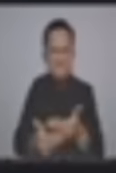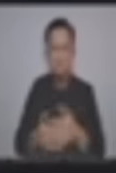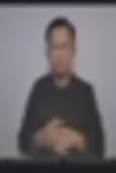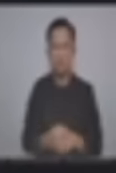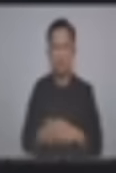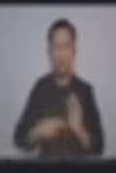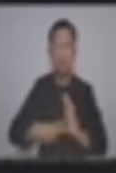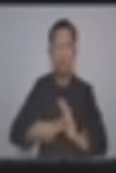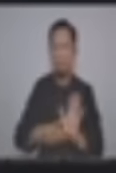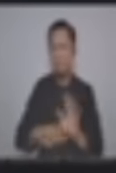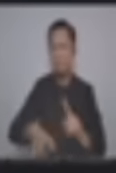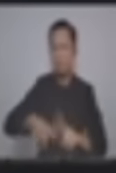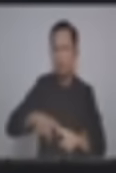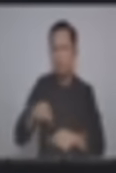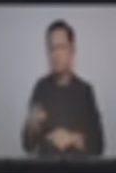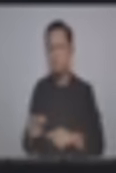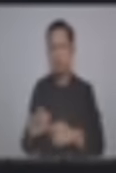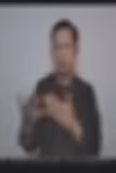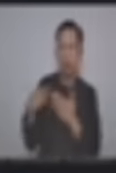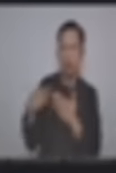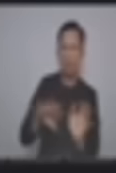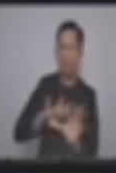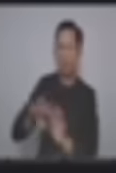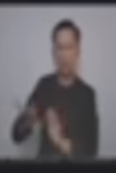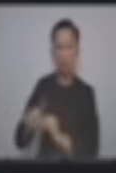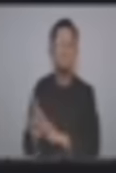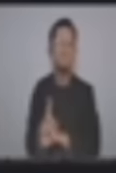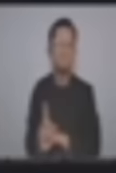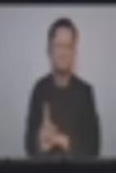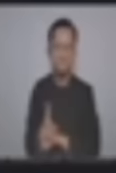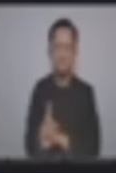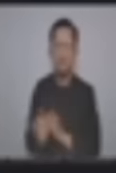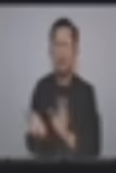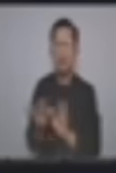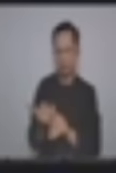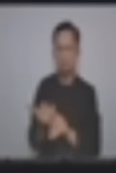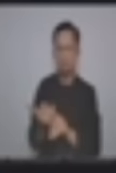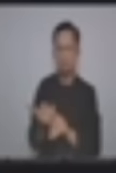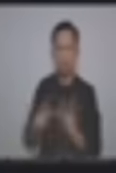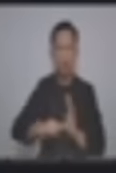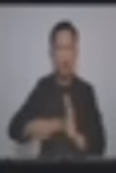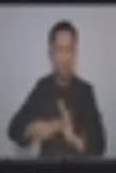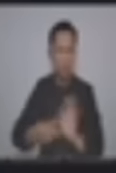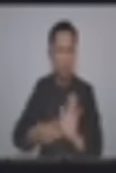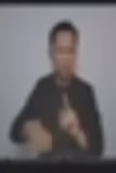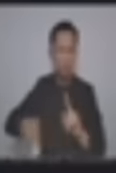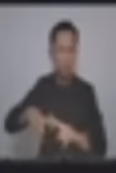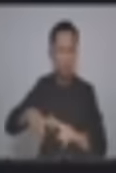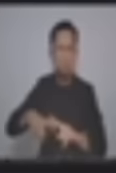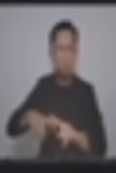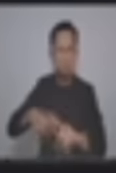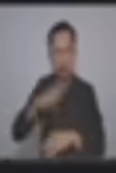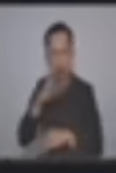memiliki alasan untuk menghindar menghadili Diulangi dengan demikian mahkamah tidak memiliki alasan